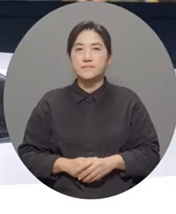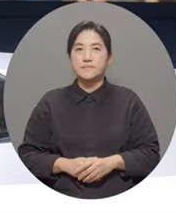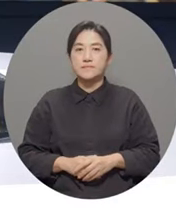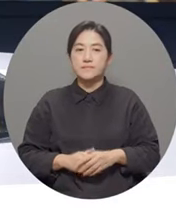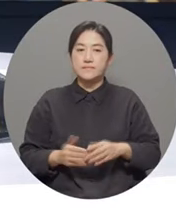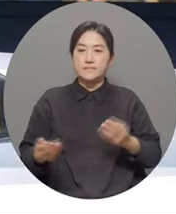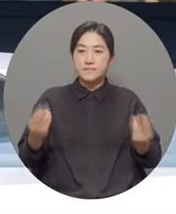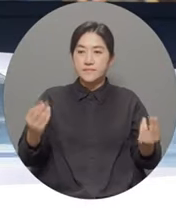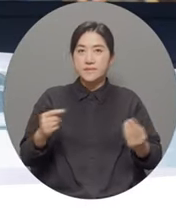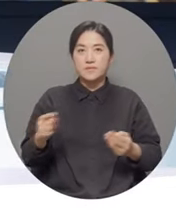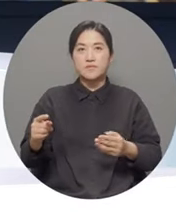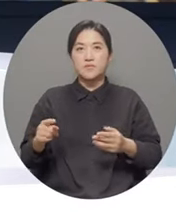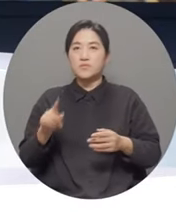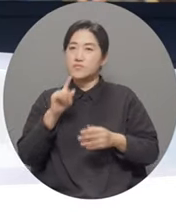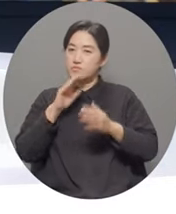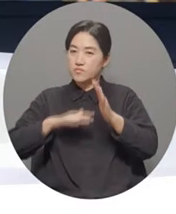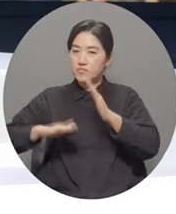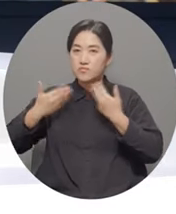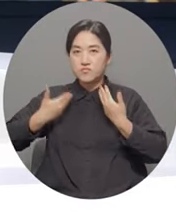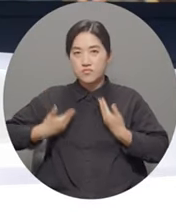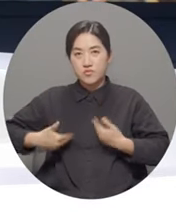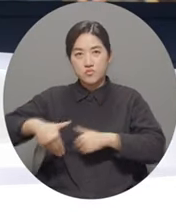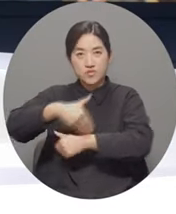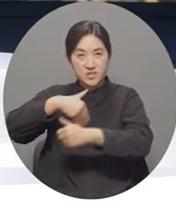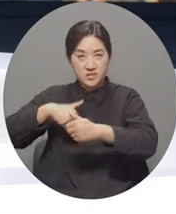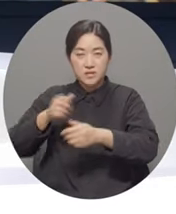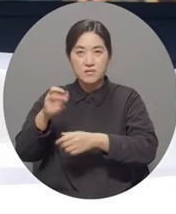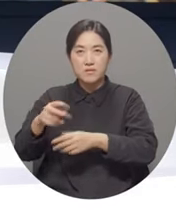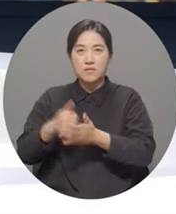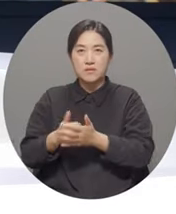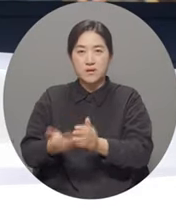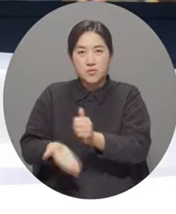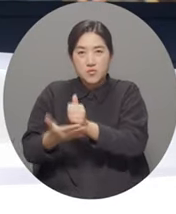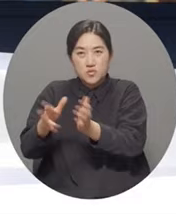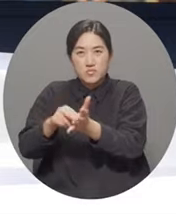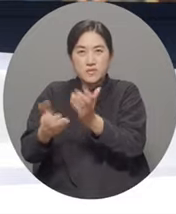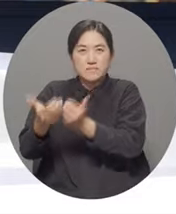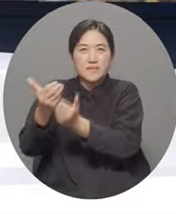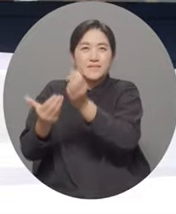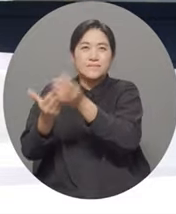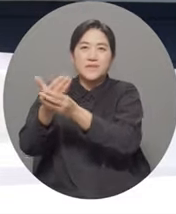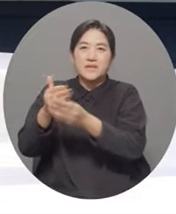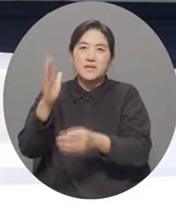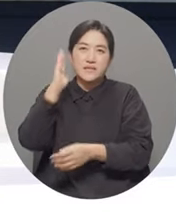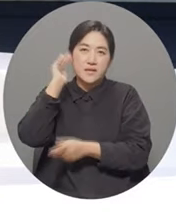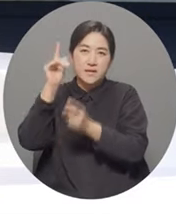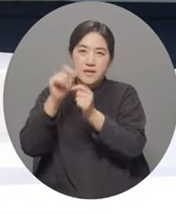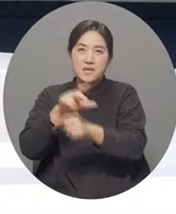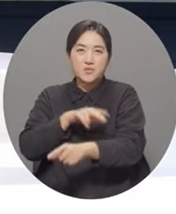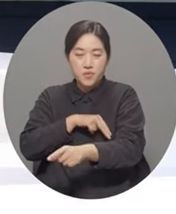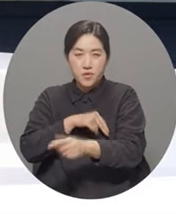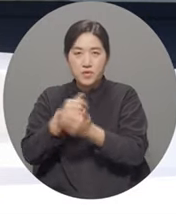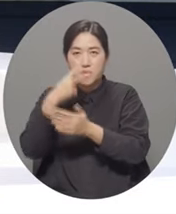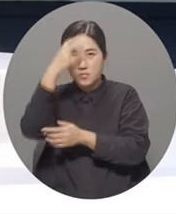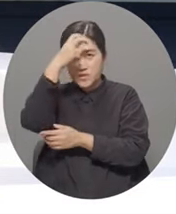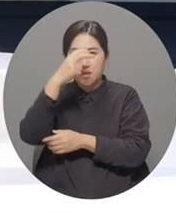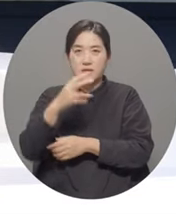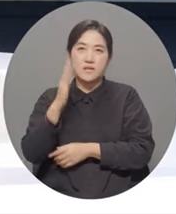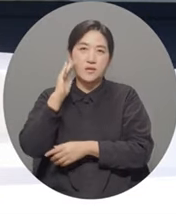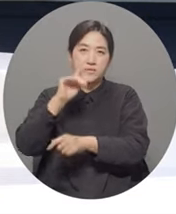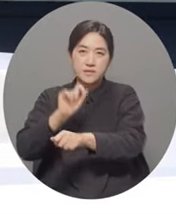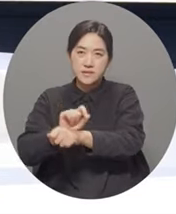상대적으로 조용했던 여당에서도 공천 파열음이 생겨나고 있습니다 대통령과 가까운 의원들이나 검찰 혹은